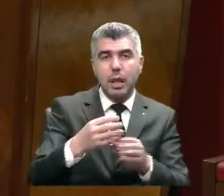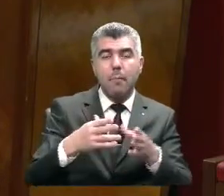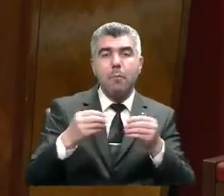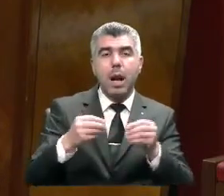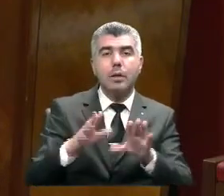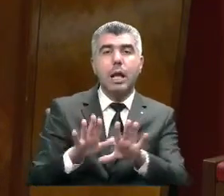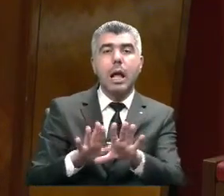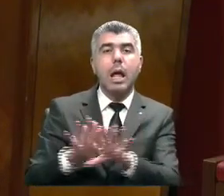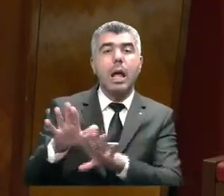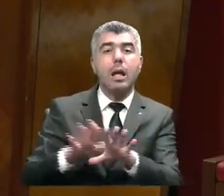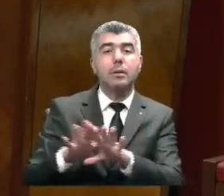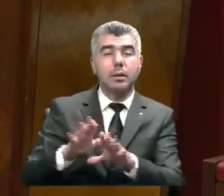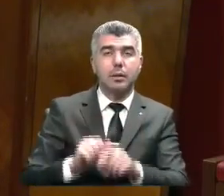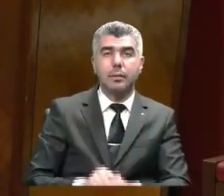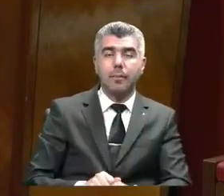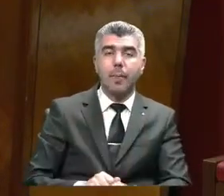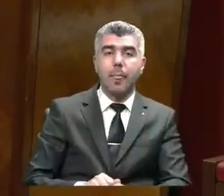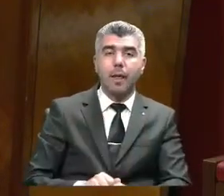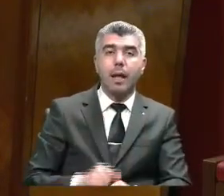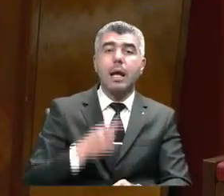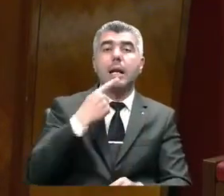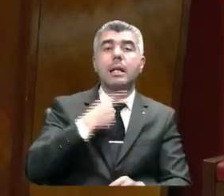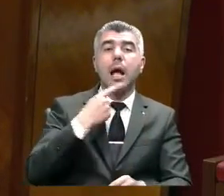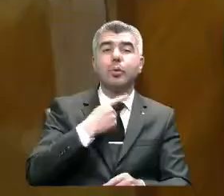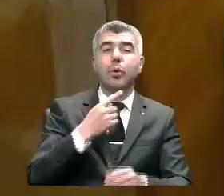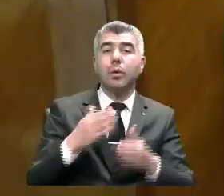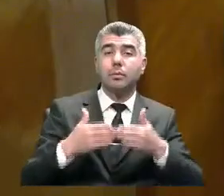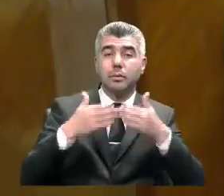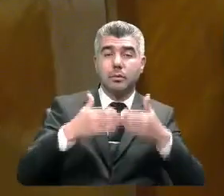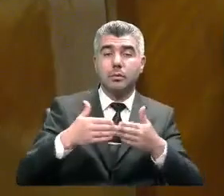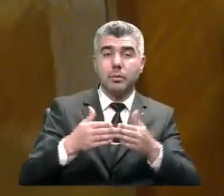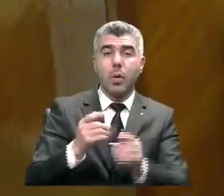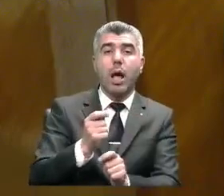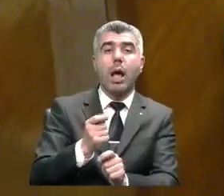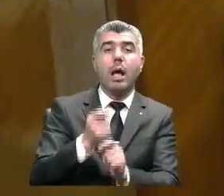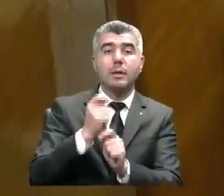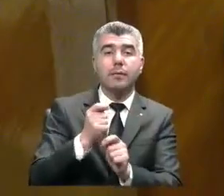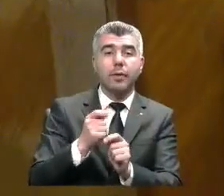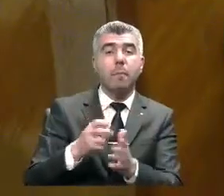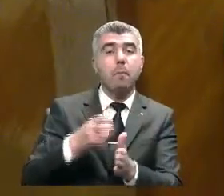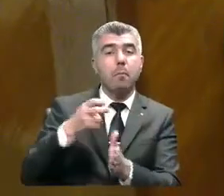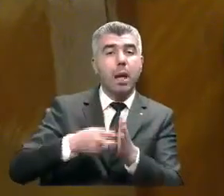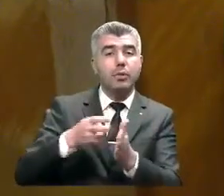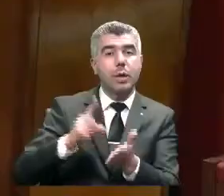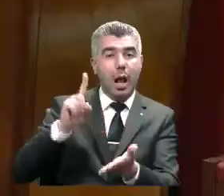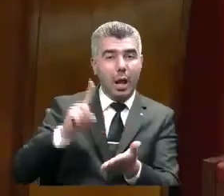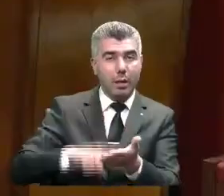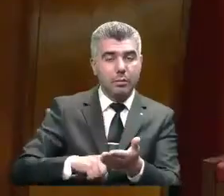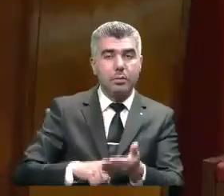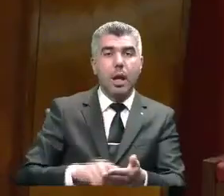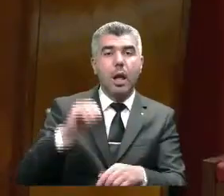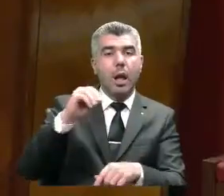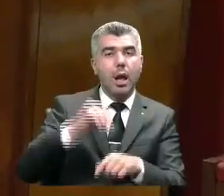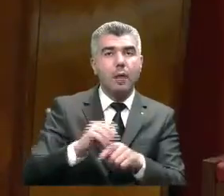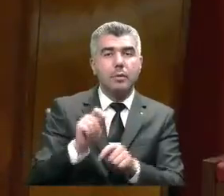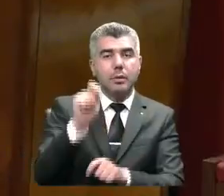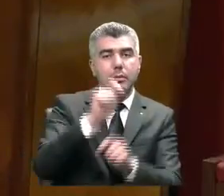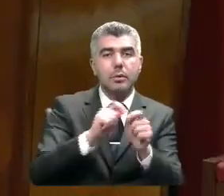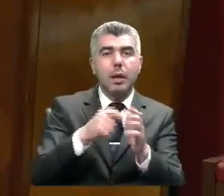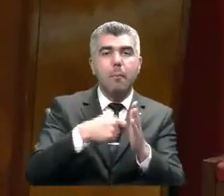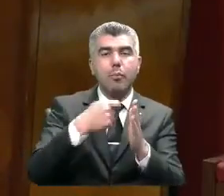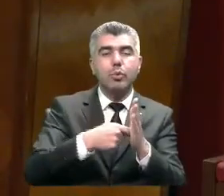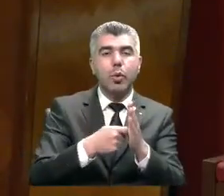واكادير ربط مينائي الناظور غرب المتوسط واسفي بالشبكه السكك وا اعداد دراسه الجدوى الخاصه